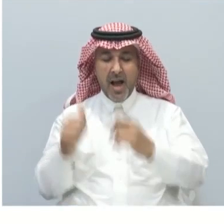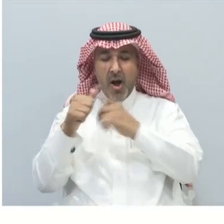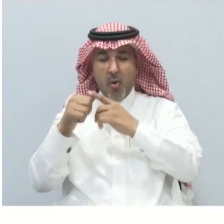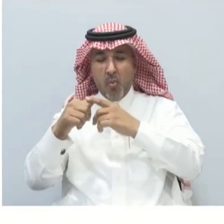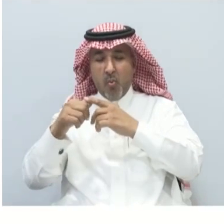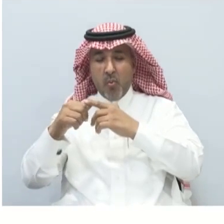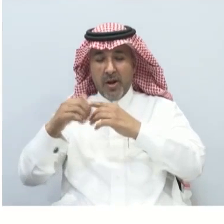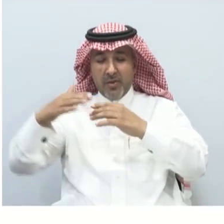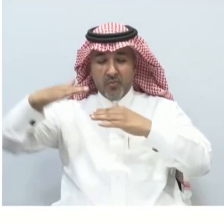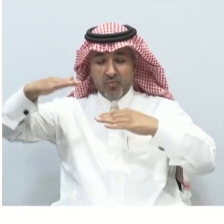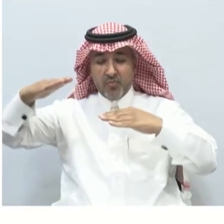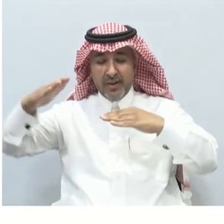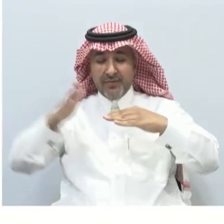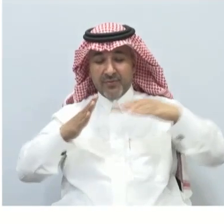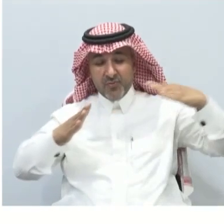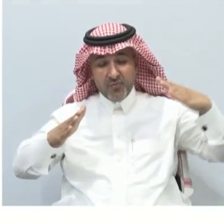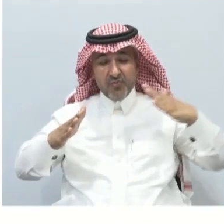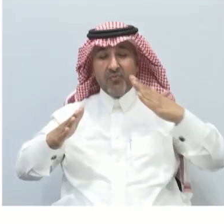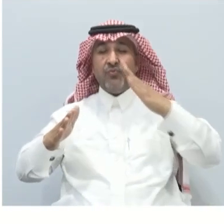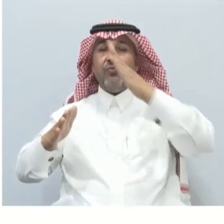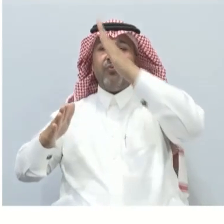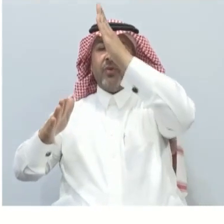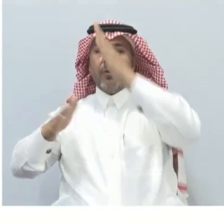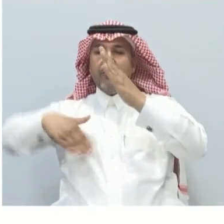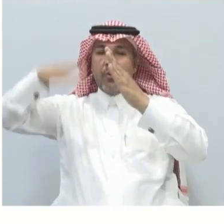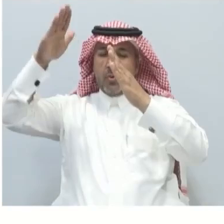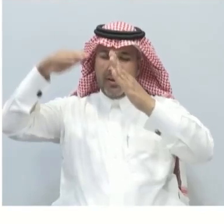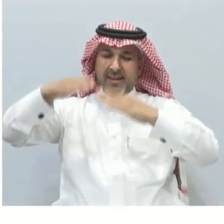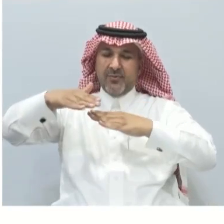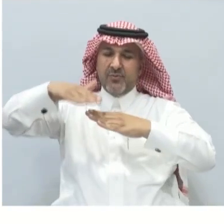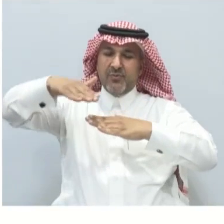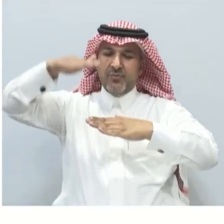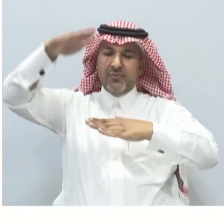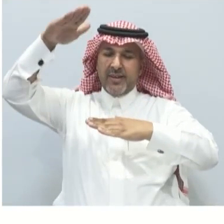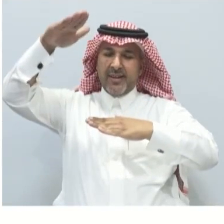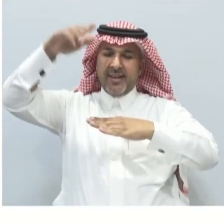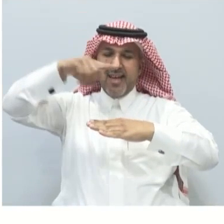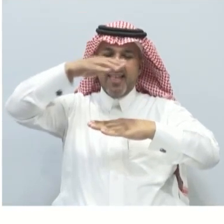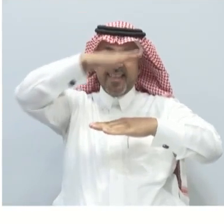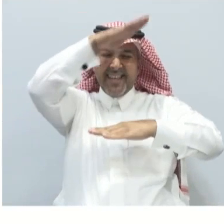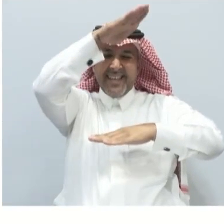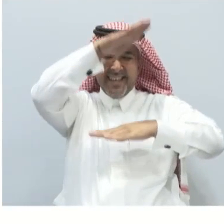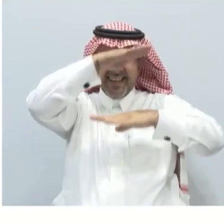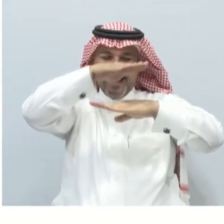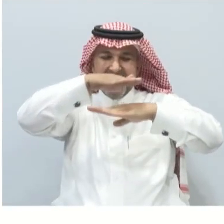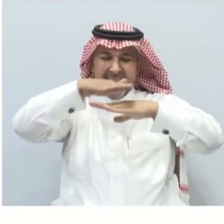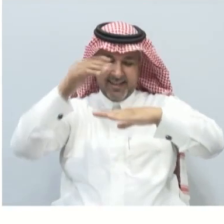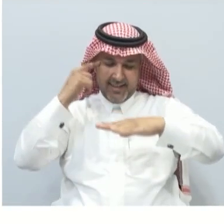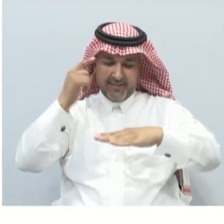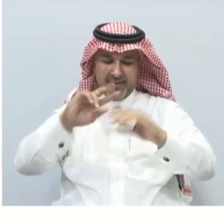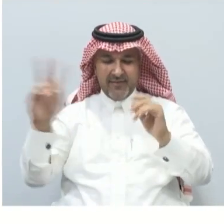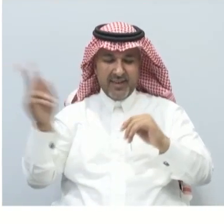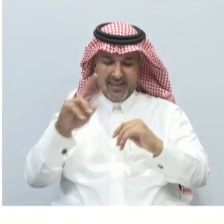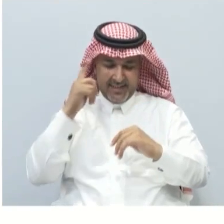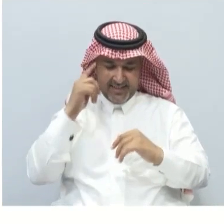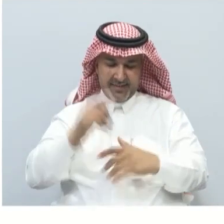يختلف بان متناقص بينما منحنى النمو كان متزايد فبالتالي نلاحظ ان هذا هو